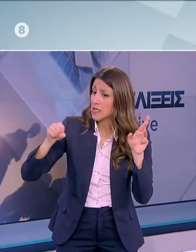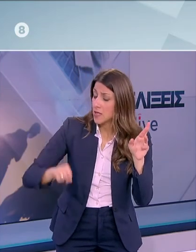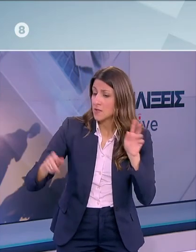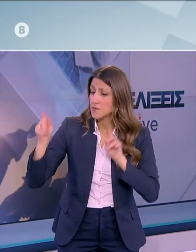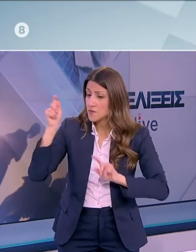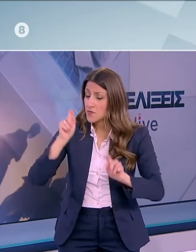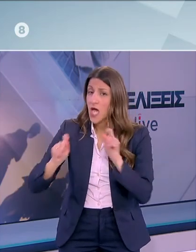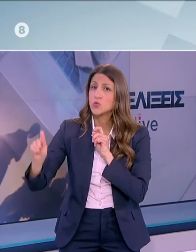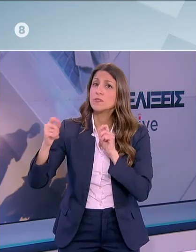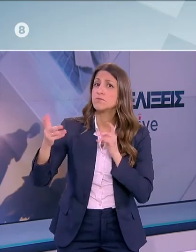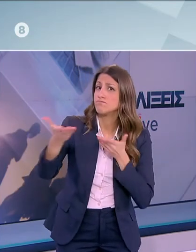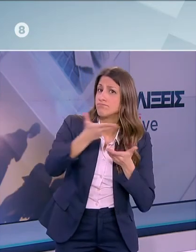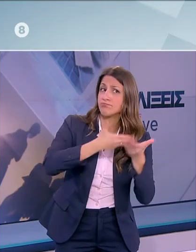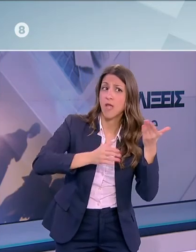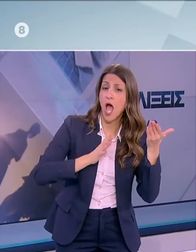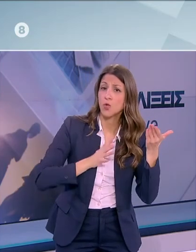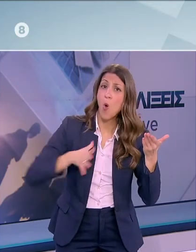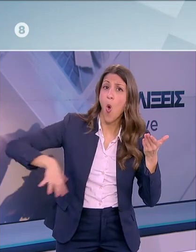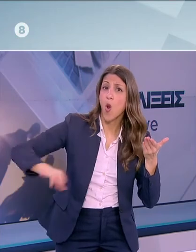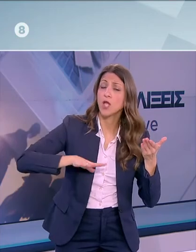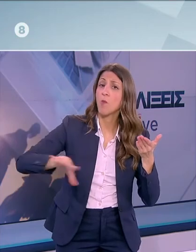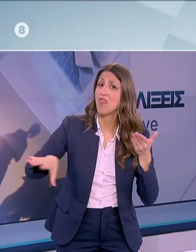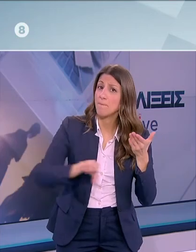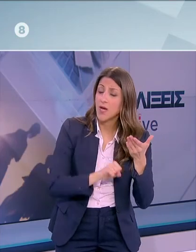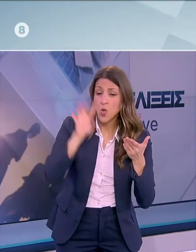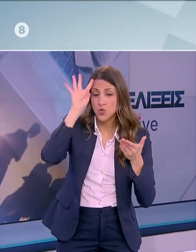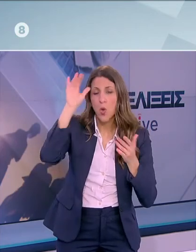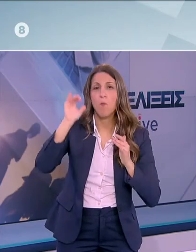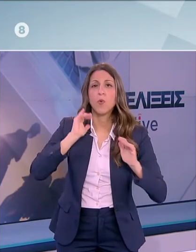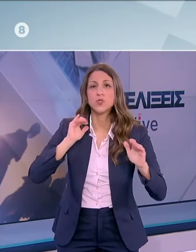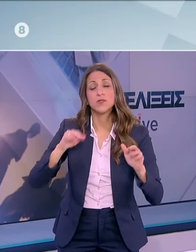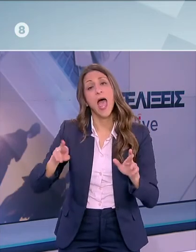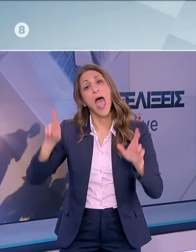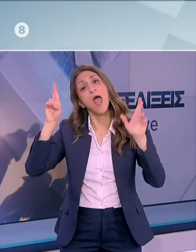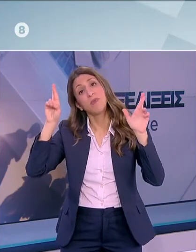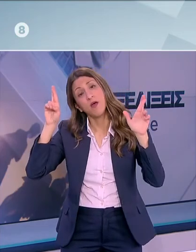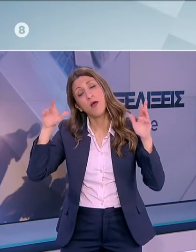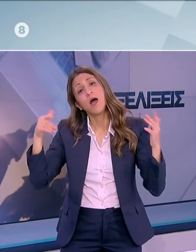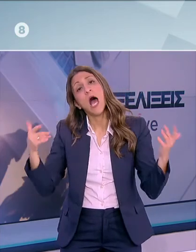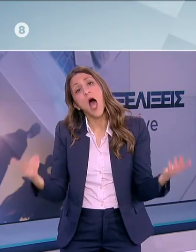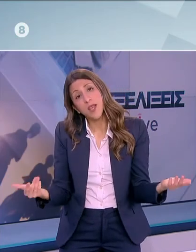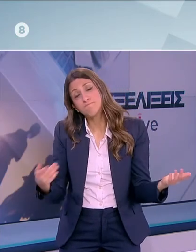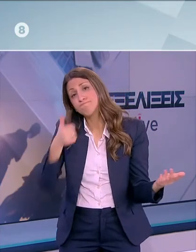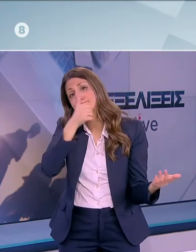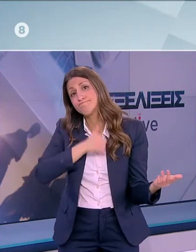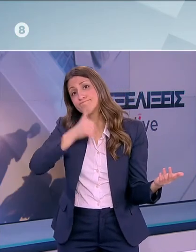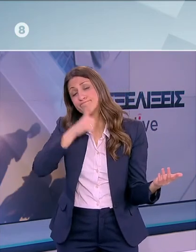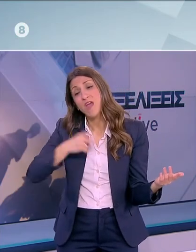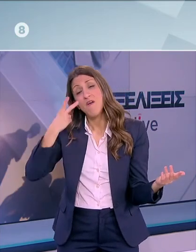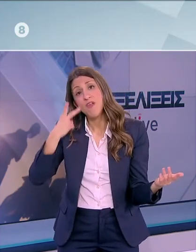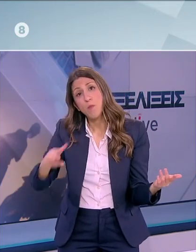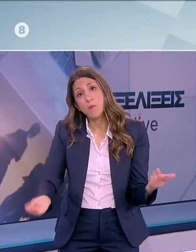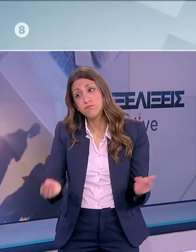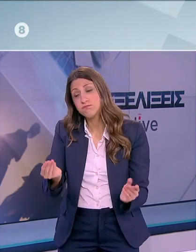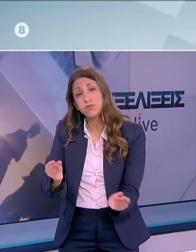μια κοινωνική αλληλεγγύη, θα το πάρουν όλοι και θα προστατευτούμε. Θα πρέπει όμως μέχρι τότε να κάνουμε την υπομονή μας, να βλέπουμε τα